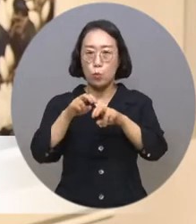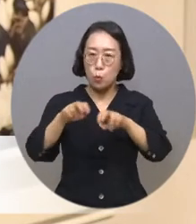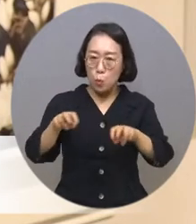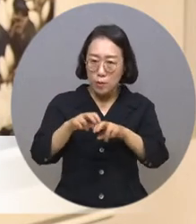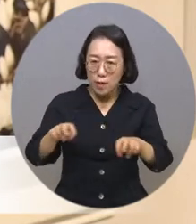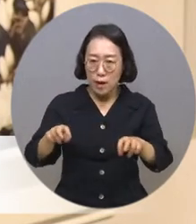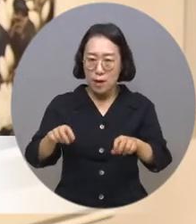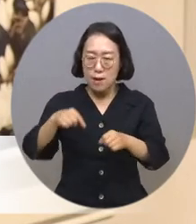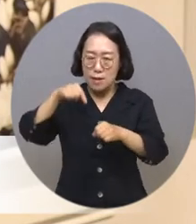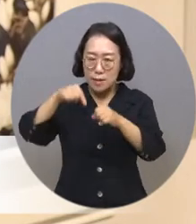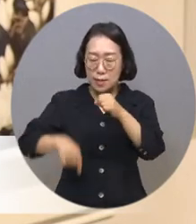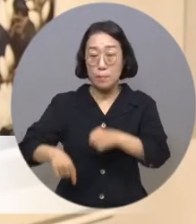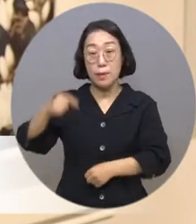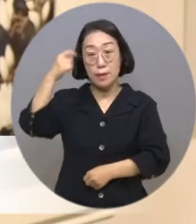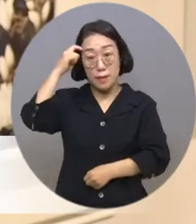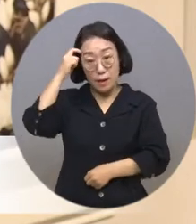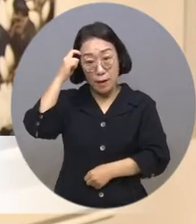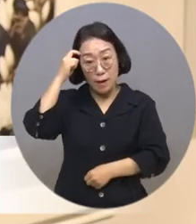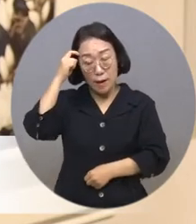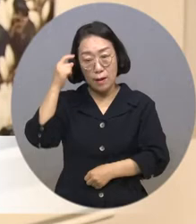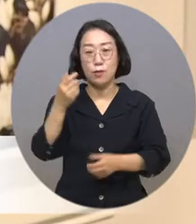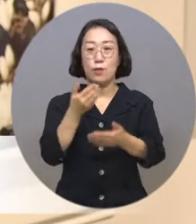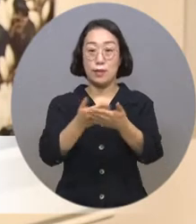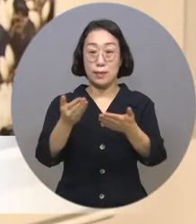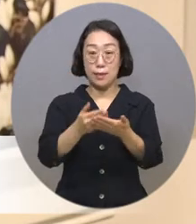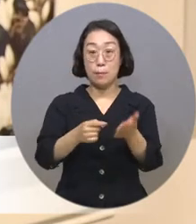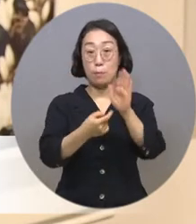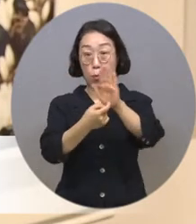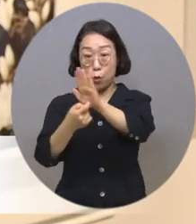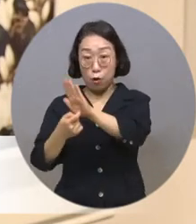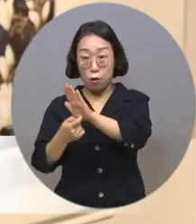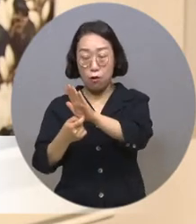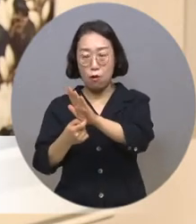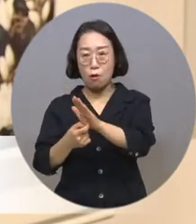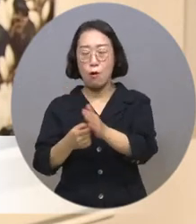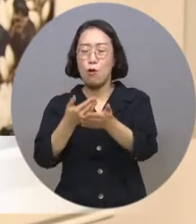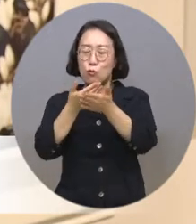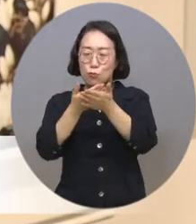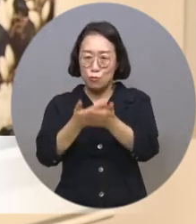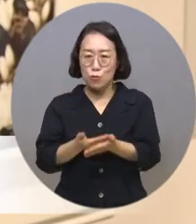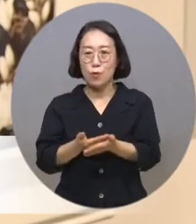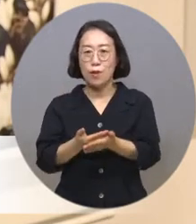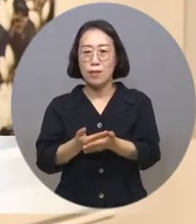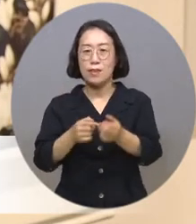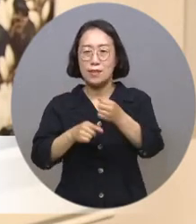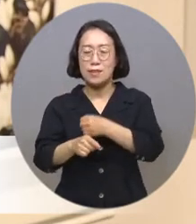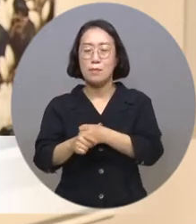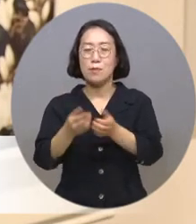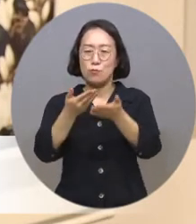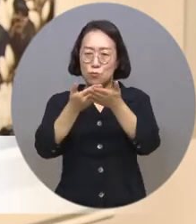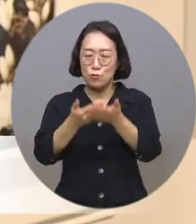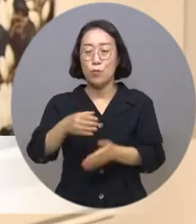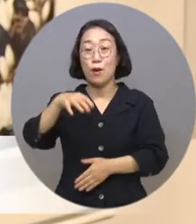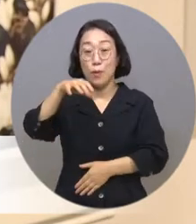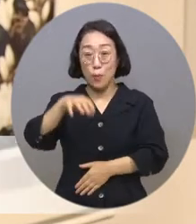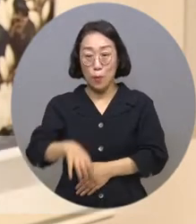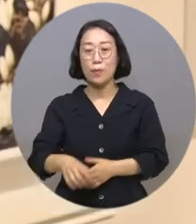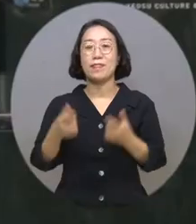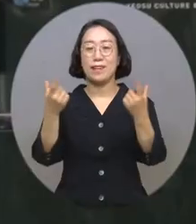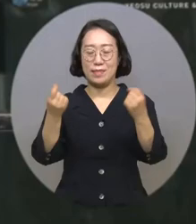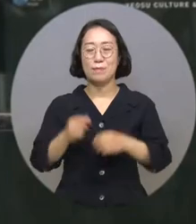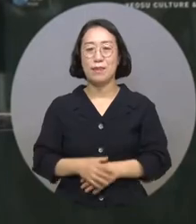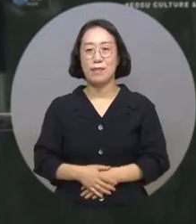아주 훌륭한 작품들을 많이 내서 저희 이번 전시회가 굉장히 뜻깊은 전시회가 되지 않았나 그렇게 생각하고